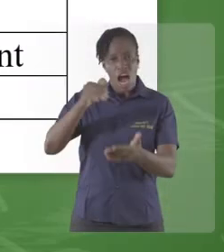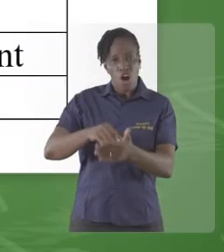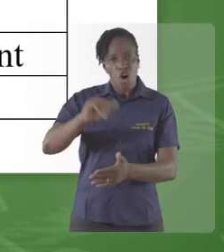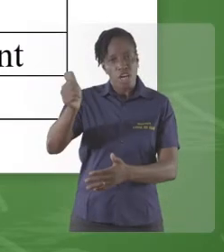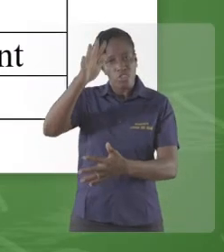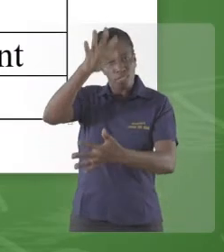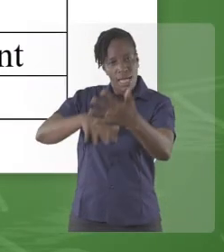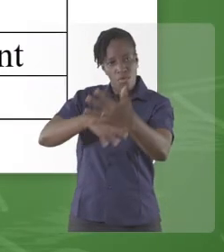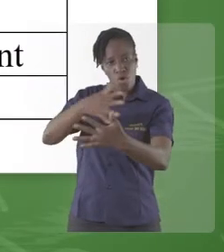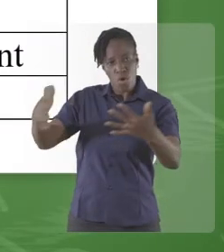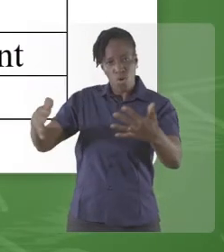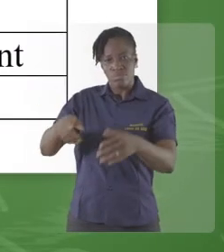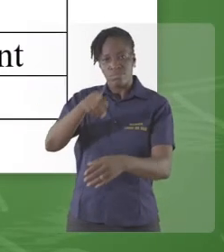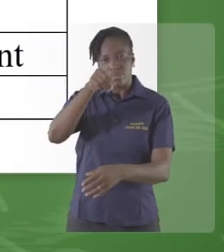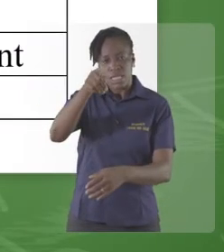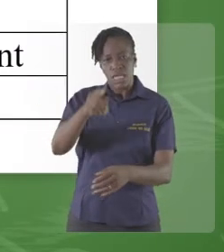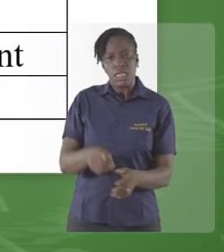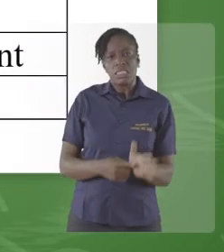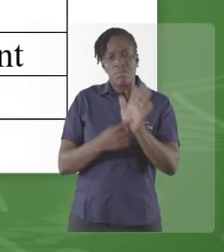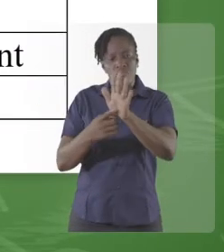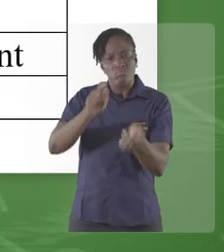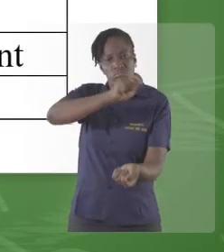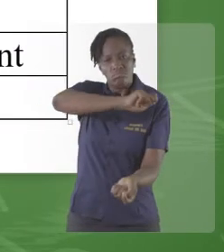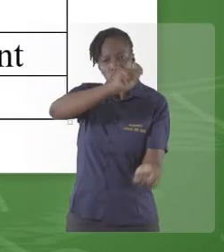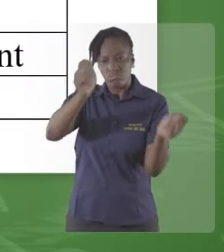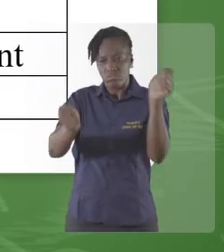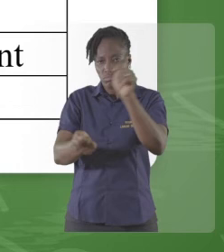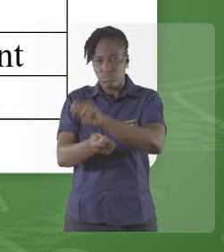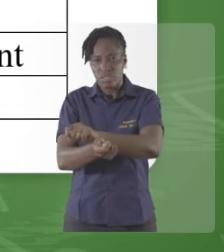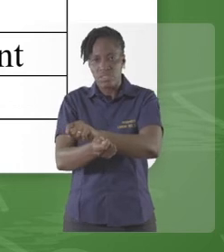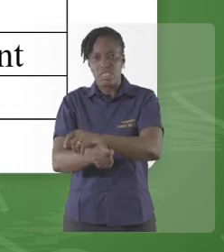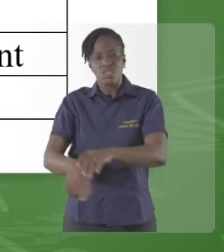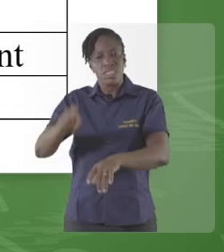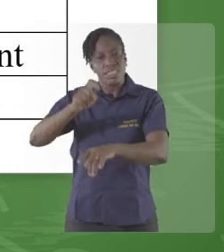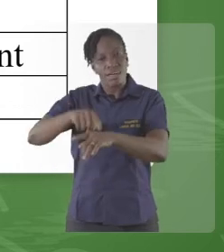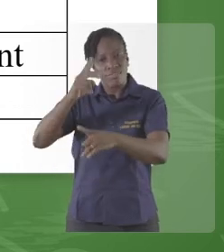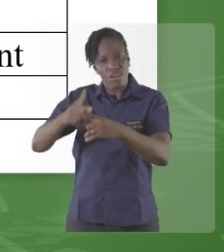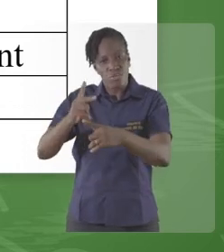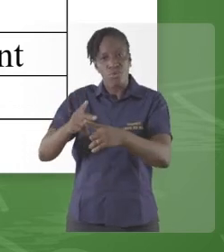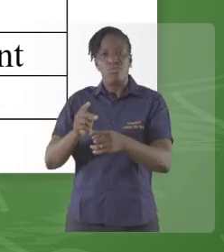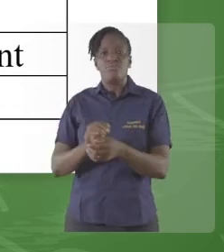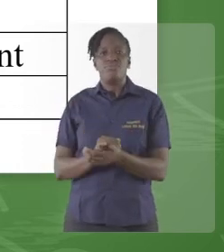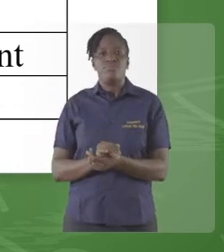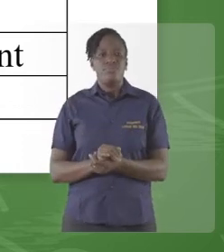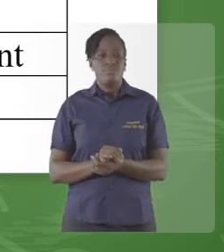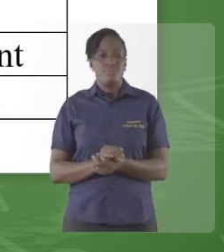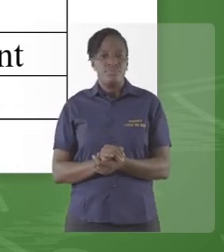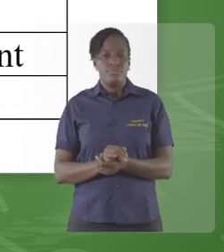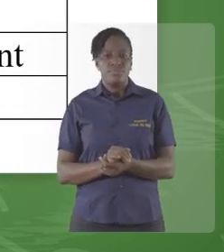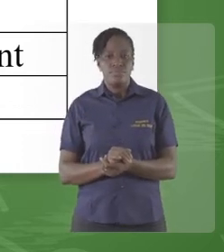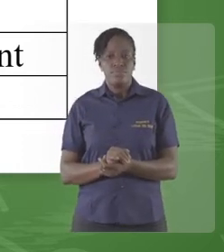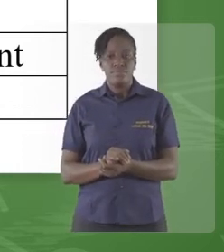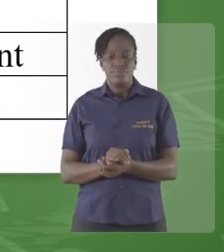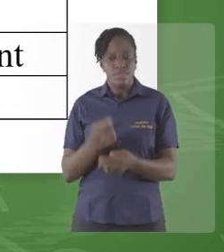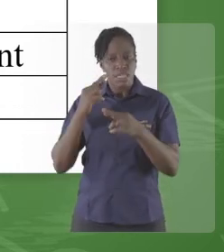Observez ce tableau qui marque les modifications au niveau des temps verbaux. Nous